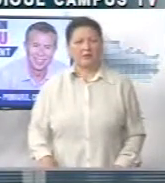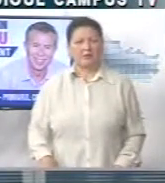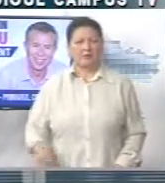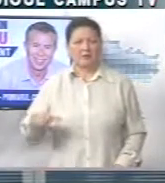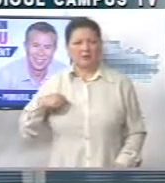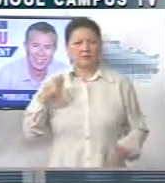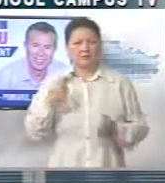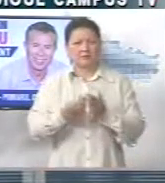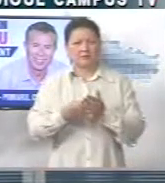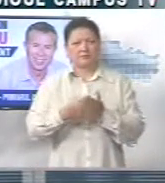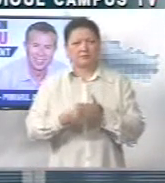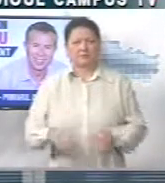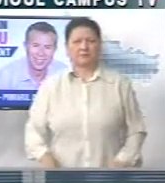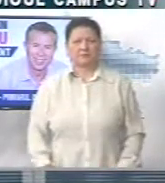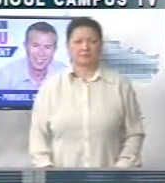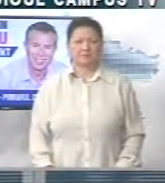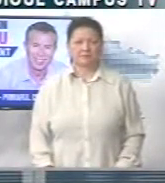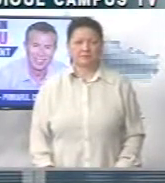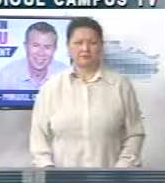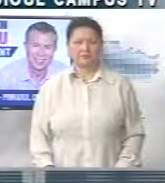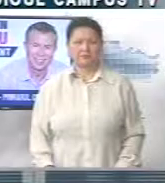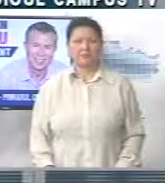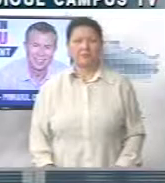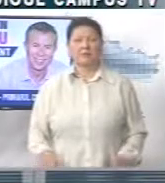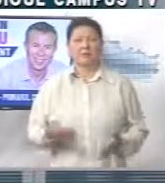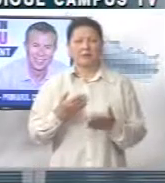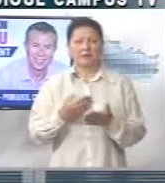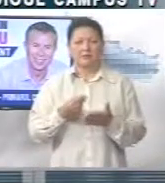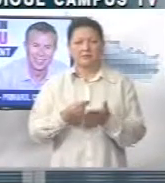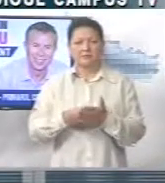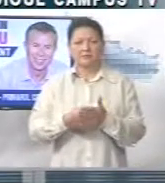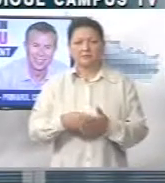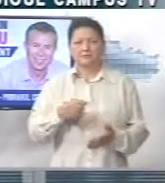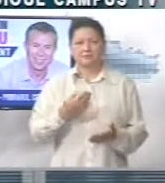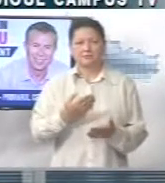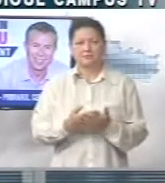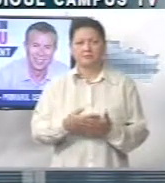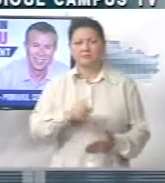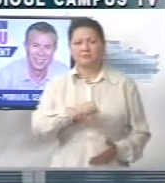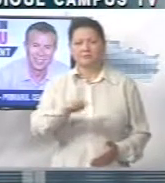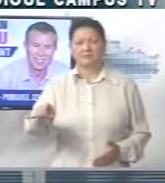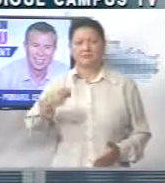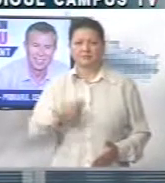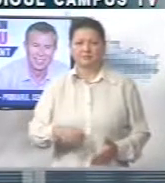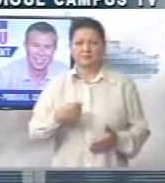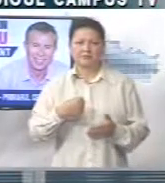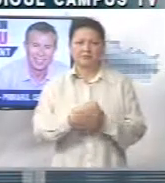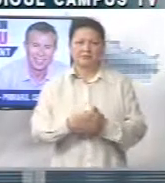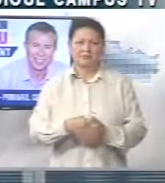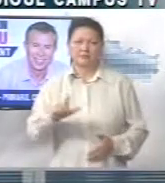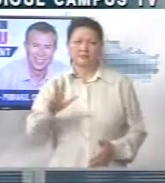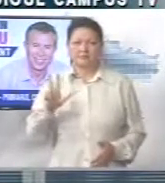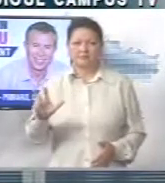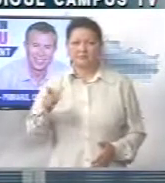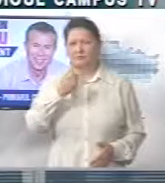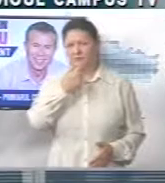plătesc. Dar cheltuielile pe cotă parte, din punct de vedere al unui copil ajuns până la vârsta de 3 ani,